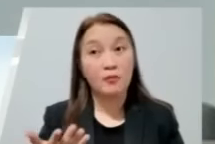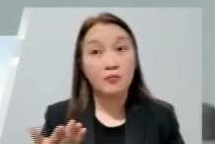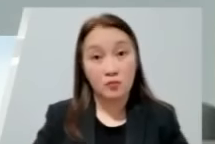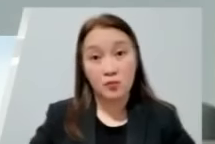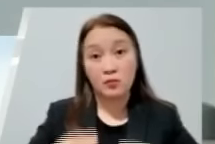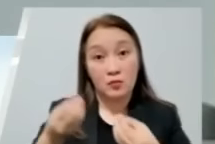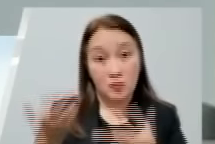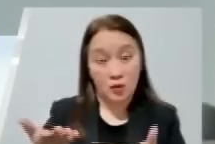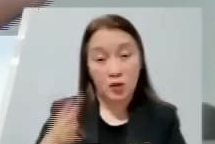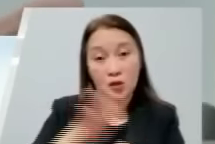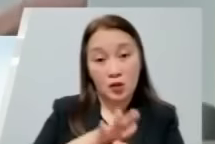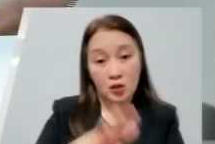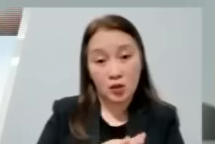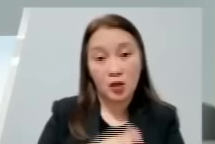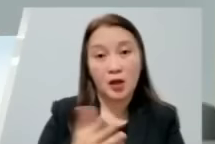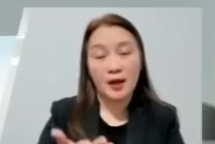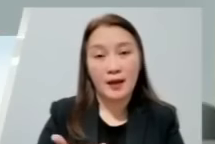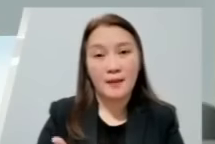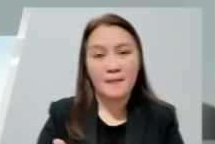ayaw niya pa rin magpunta,